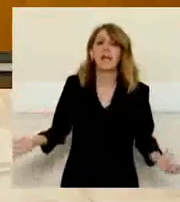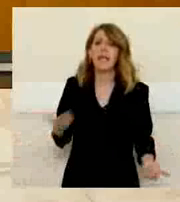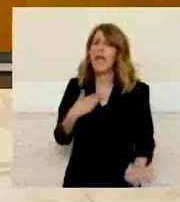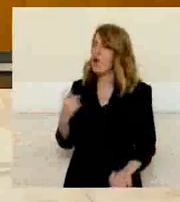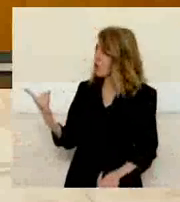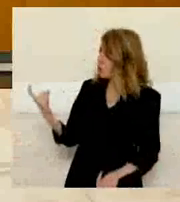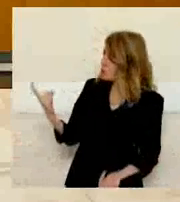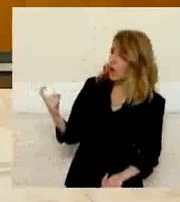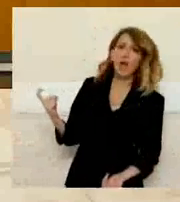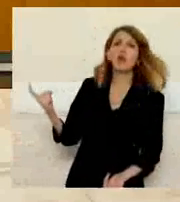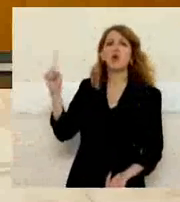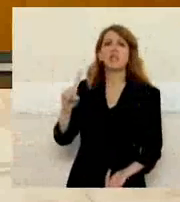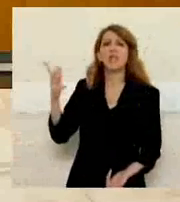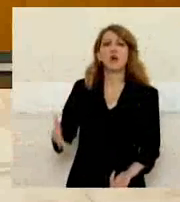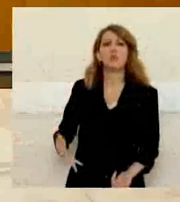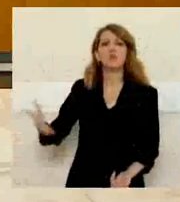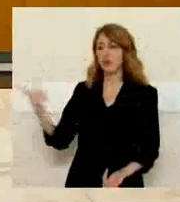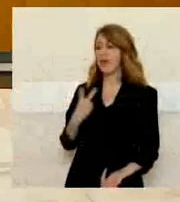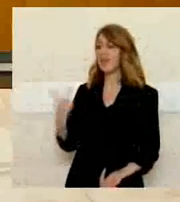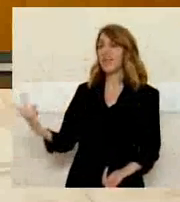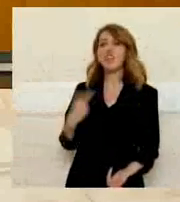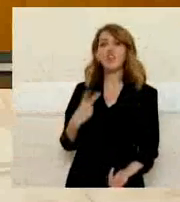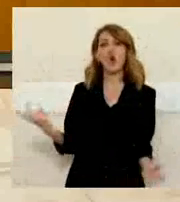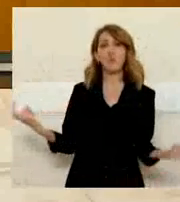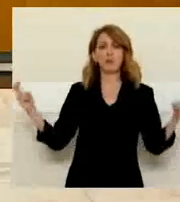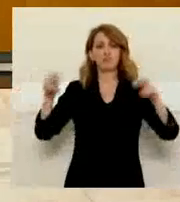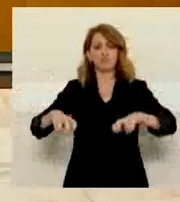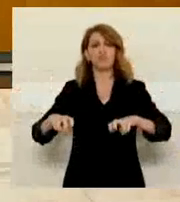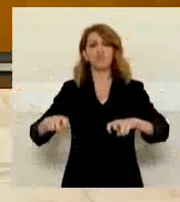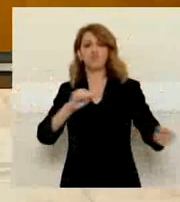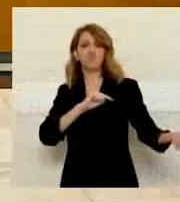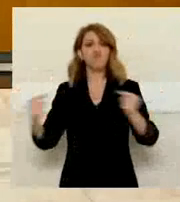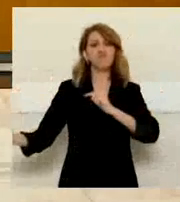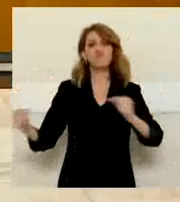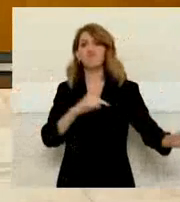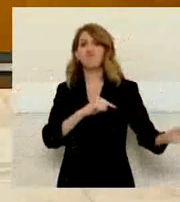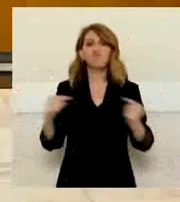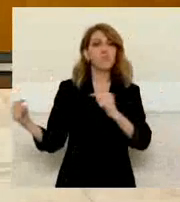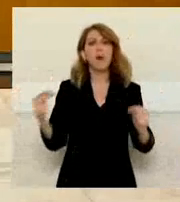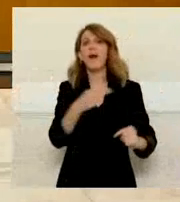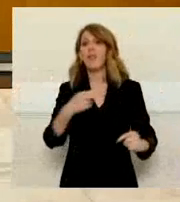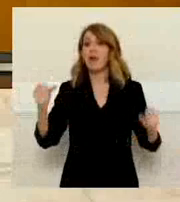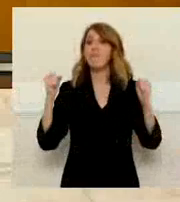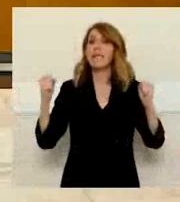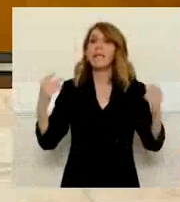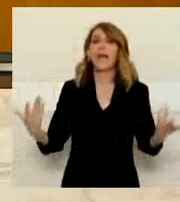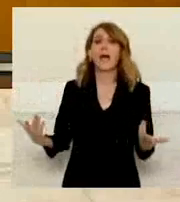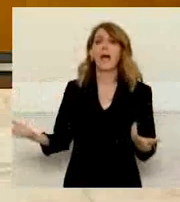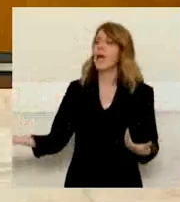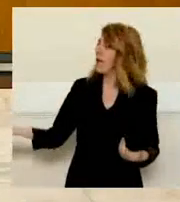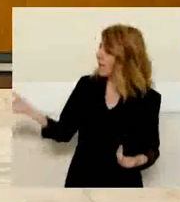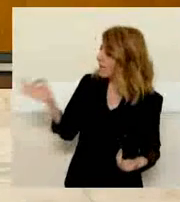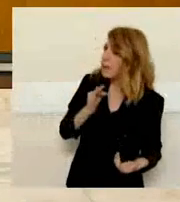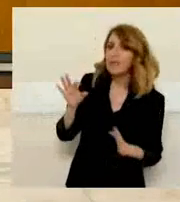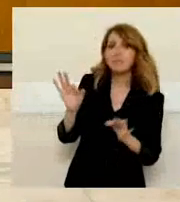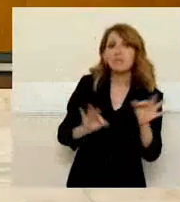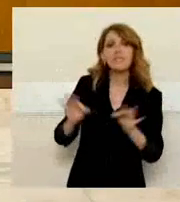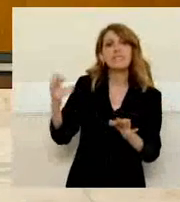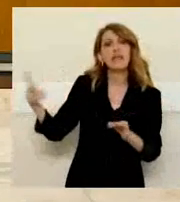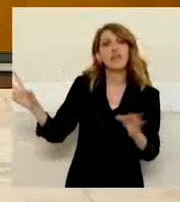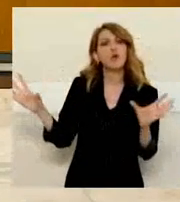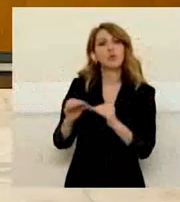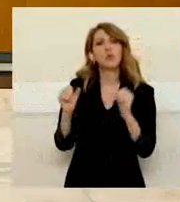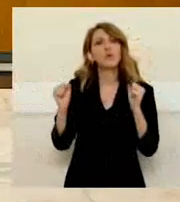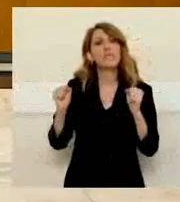τηλεοπτική αντιπαράθεση, οι δυο μας, για να συζητήσουμε το σχέδιό μας για την υγεία. Για να μας πει ποιο είναι το σχέδιό του και να μας πει ποιο είναι το πραγματικό του